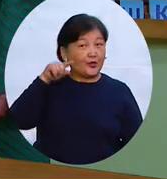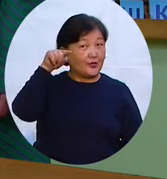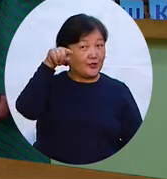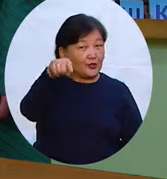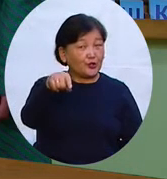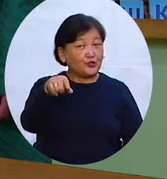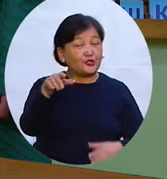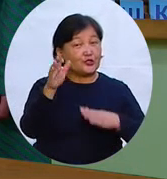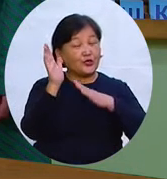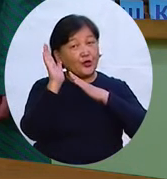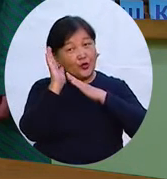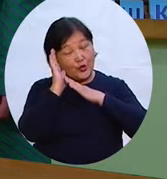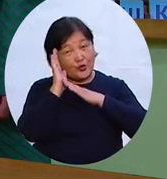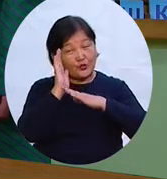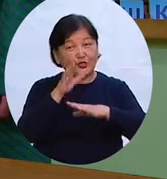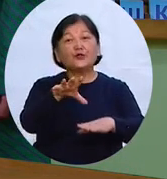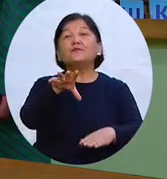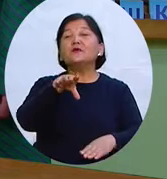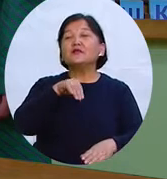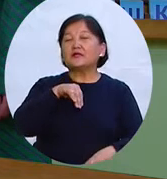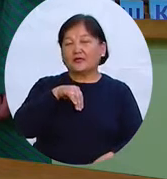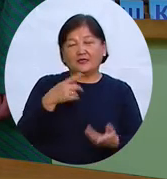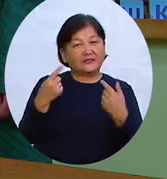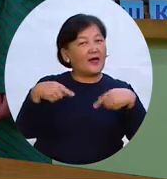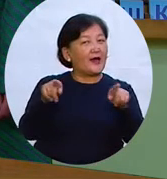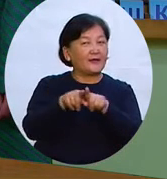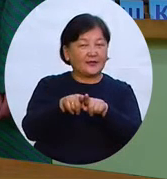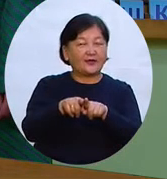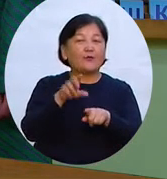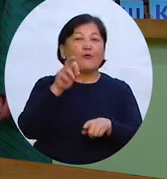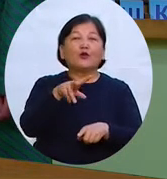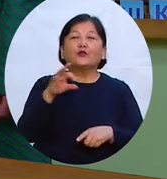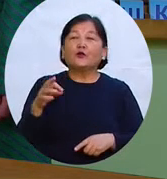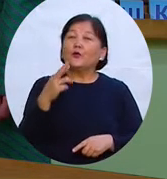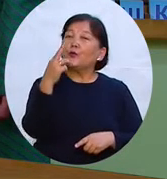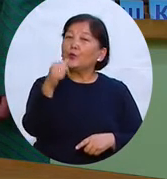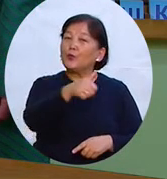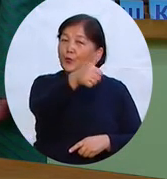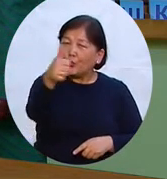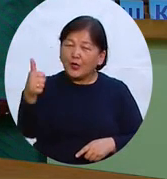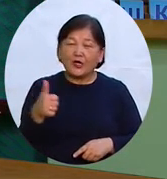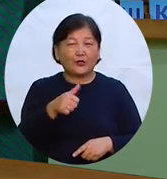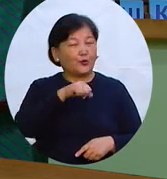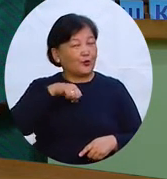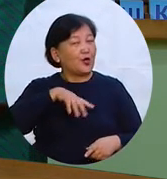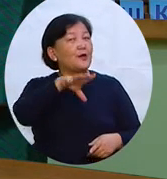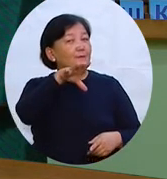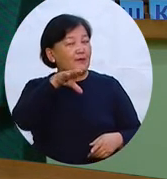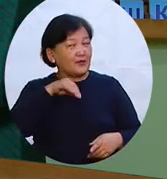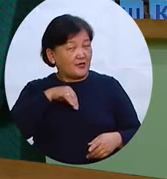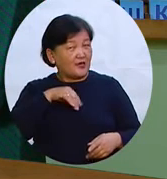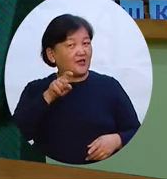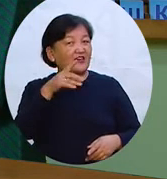ээ? Ямар сайхан шүлэг вэ гэдгийг нь, тийм ээ? Үг болгоноор нь мэдрэхийг хичээлээ, тийм ээ хүүхдүүд ээ? За